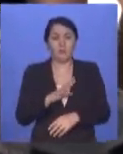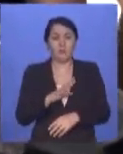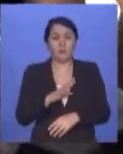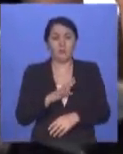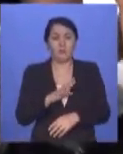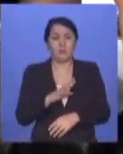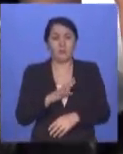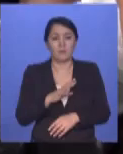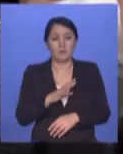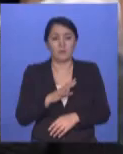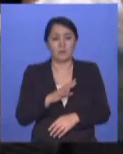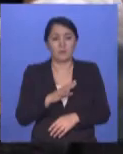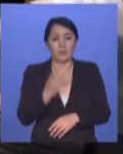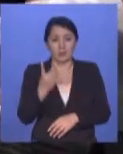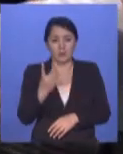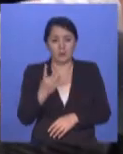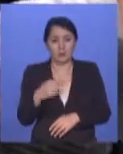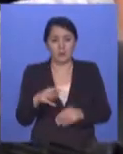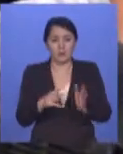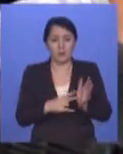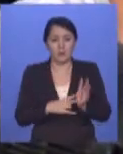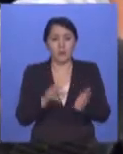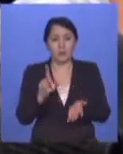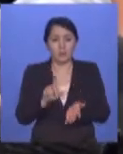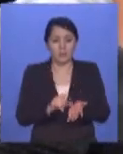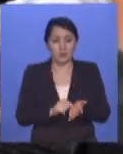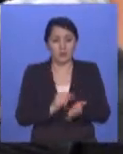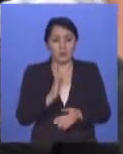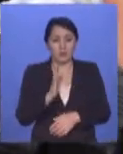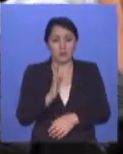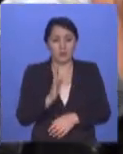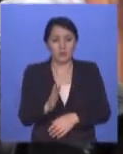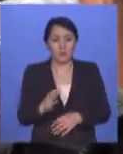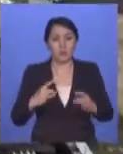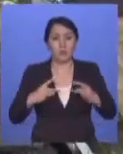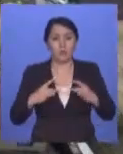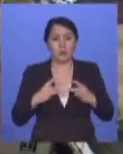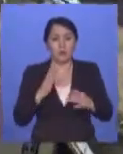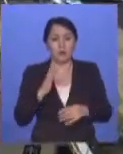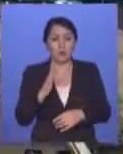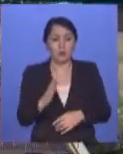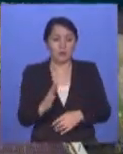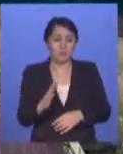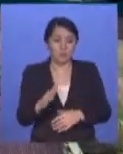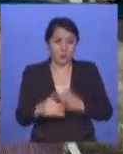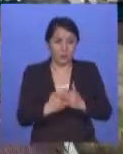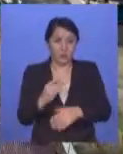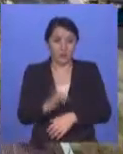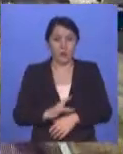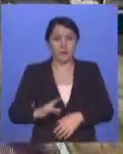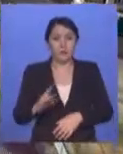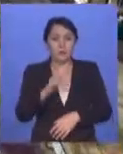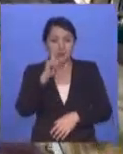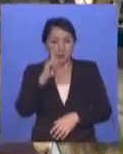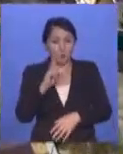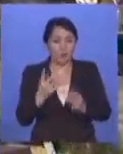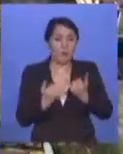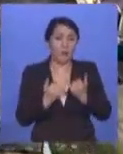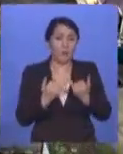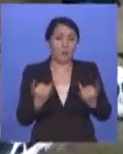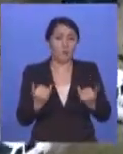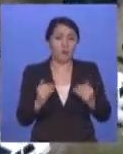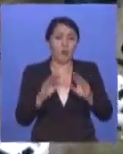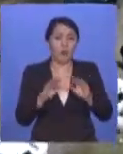Мына жолдасым. 27-сі пенсия шығайын деп атыр, екінші той болайын деп атыр. Бірлік шағын ауданда тұрғындарға жайлы жағдай жасалған.